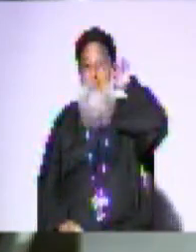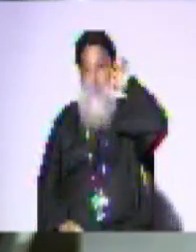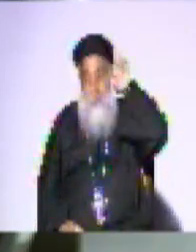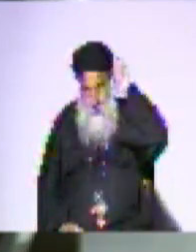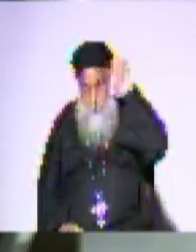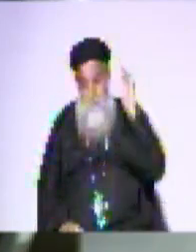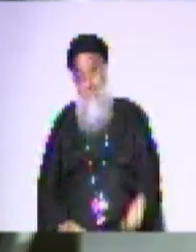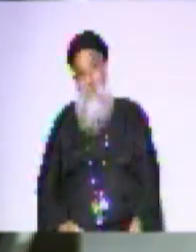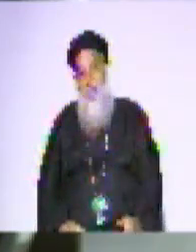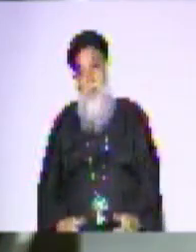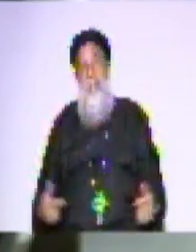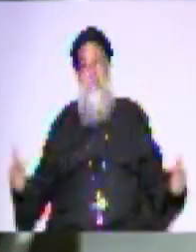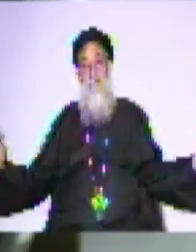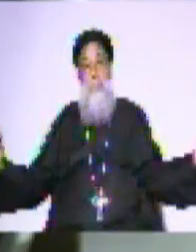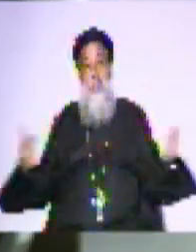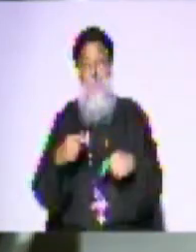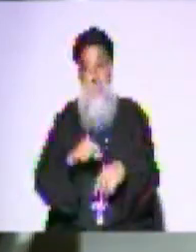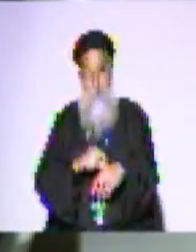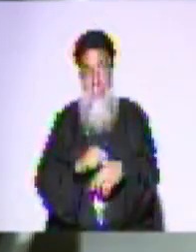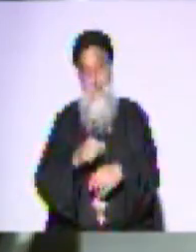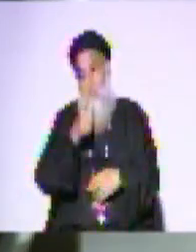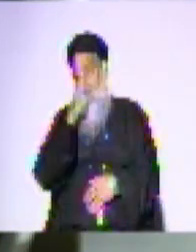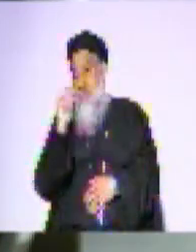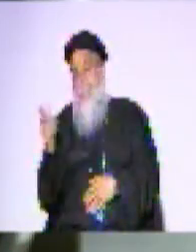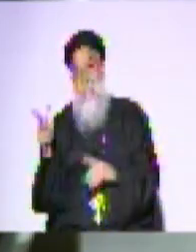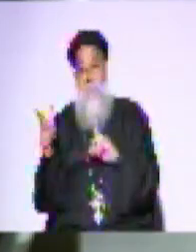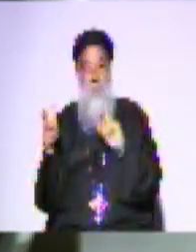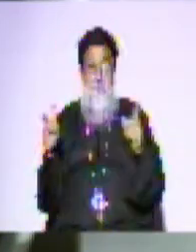أفكار ضد الإنسان اللي غضبان منه،